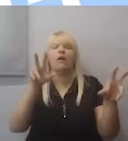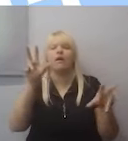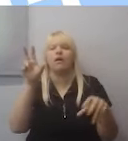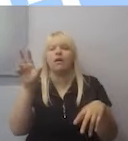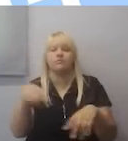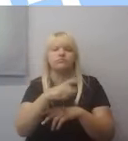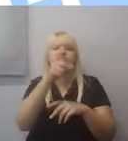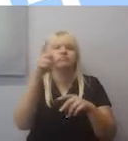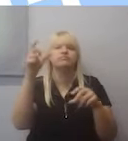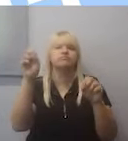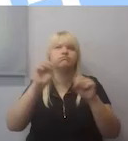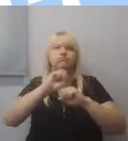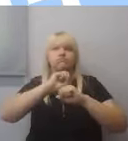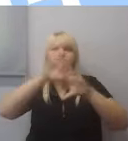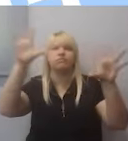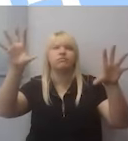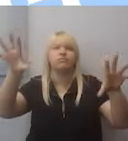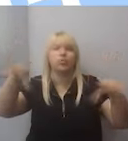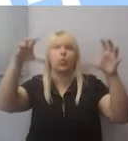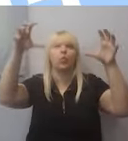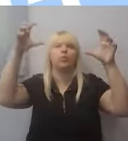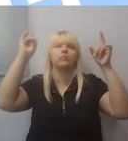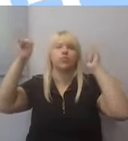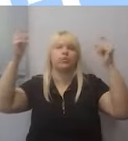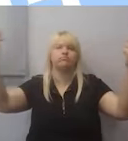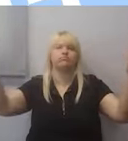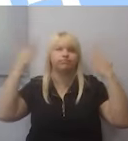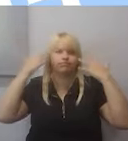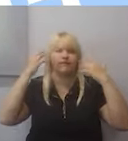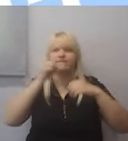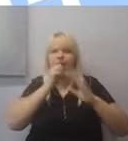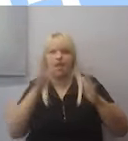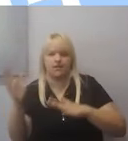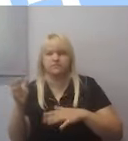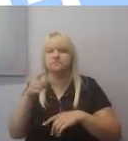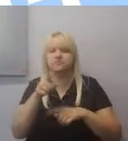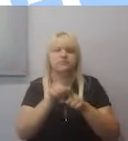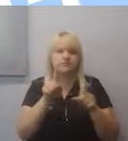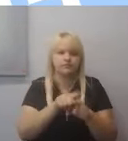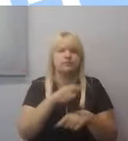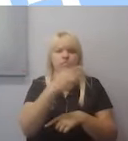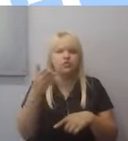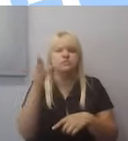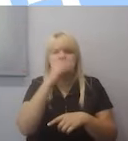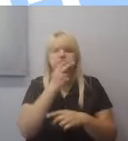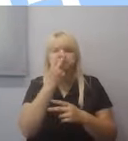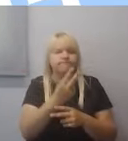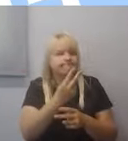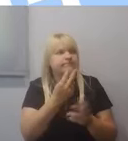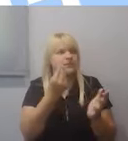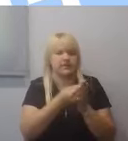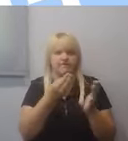atnāk vēlāk te ir tas pats stāsts ja un un un un un no tā tu vari izvērtēt tad